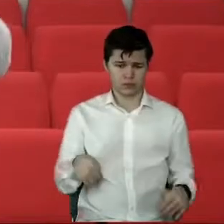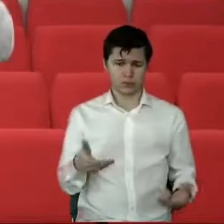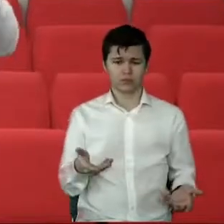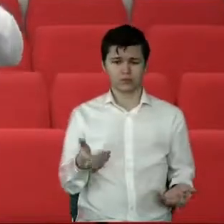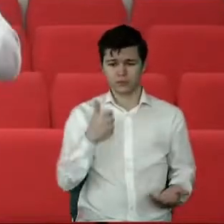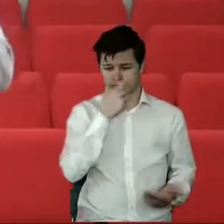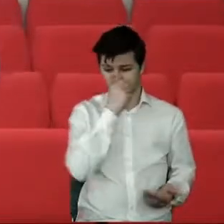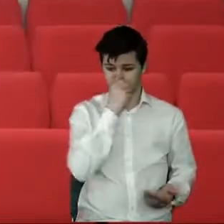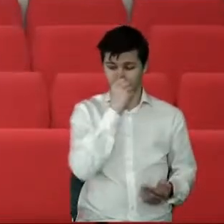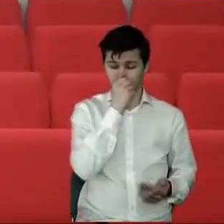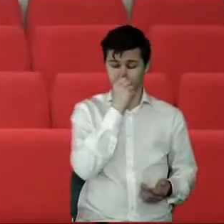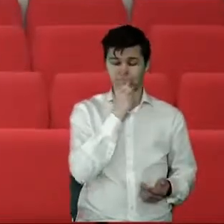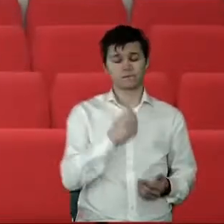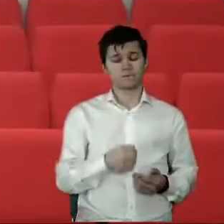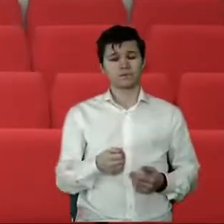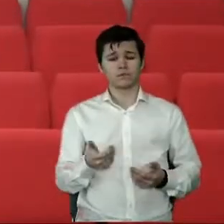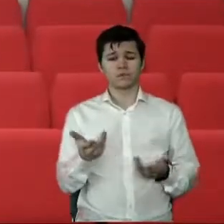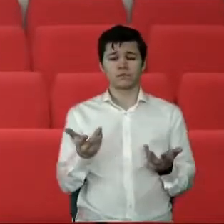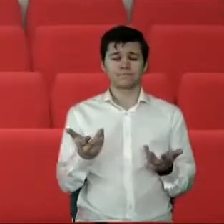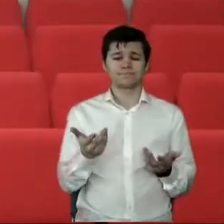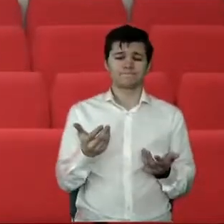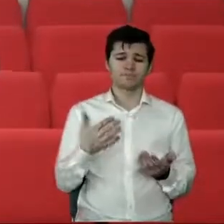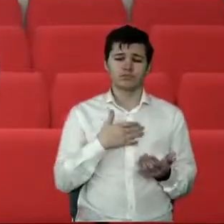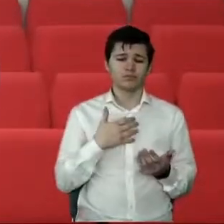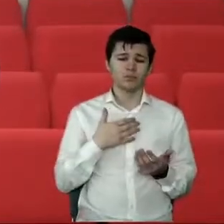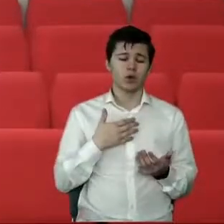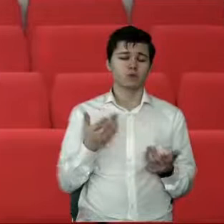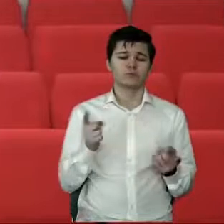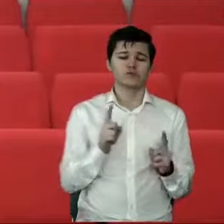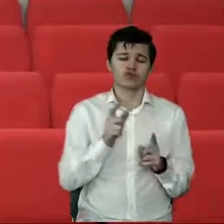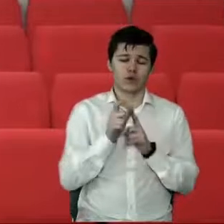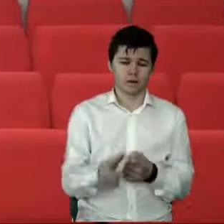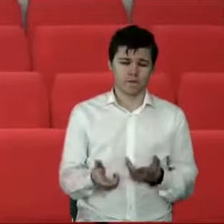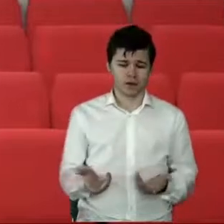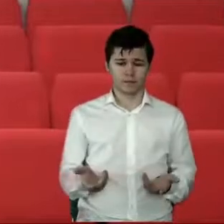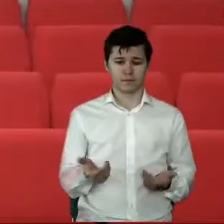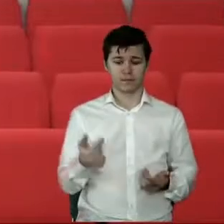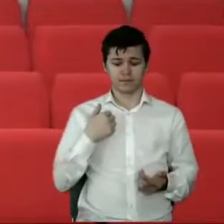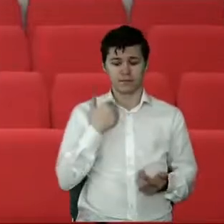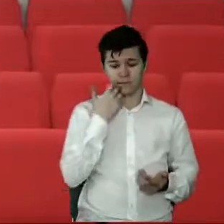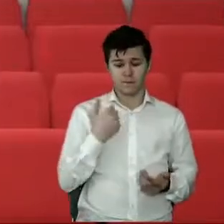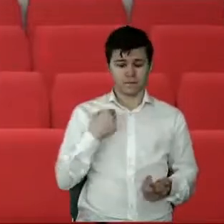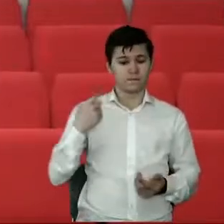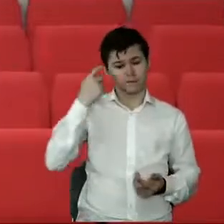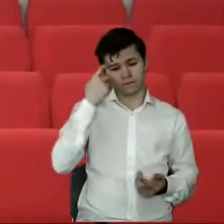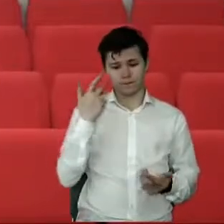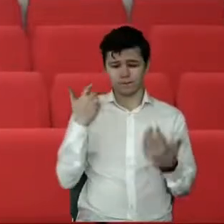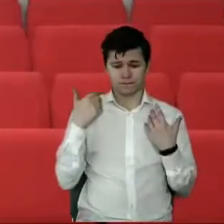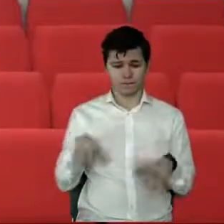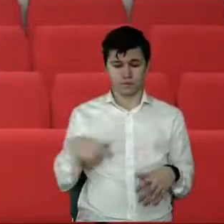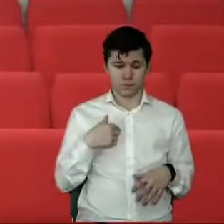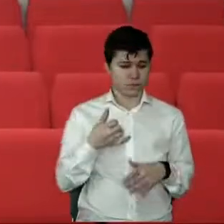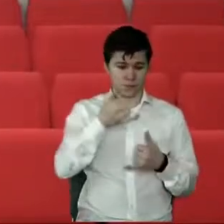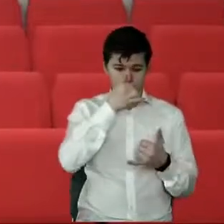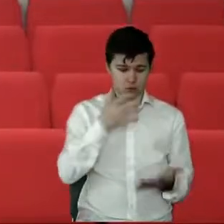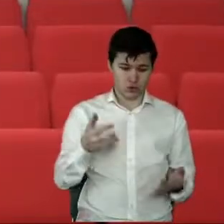И к чему я это говорю, если возвращаюсь первоначально? Когда я размышлял о том, что я ничего не могу поменять, у меня есть моя страна, я ни на что